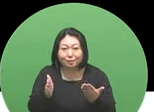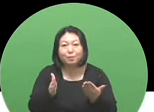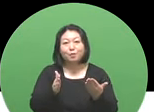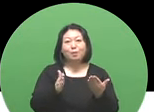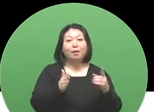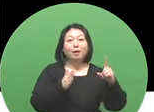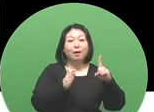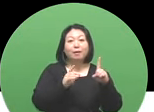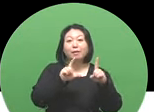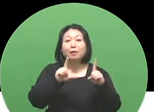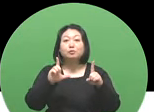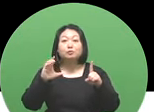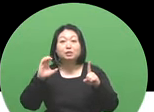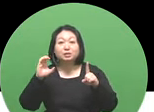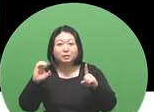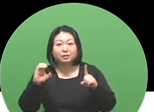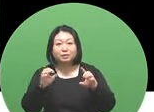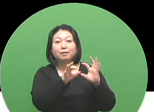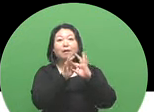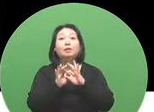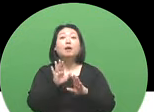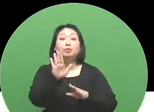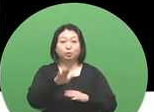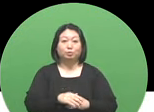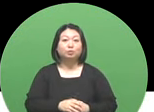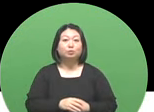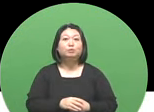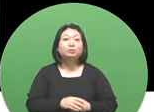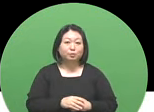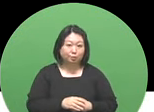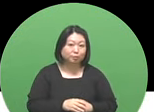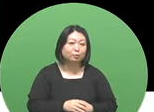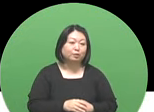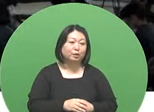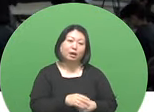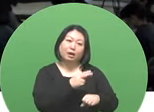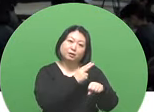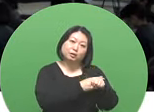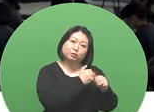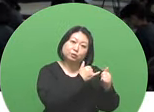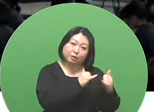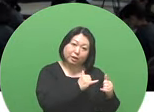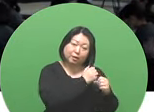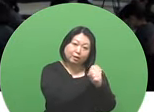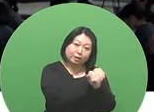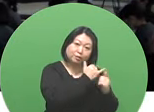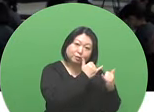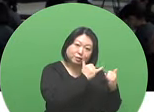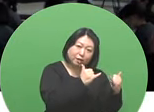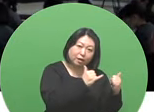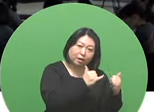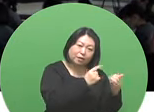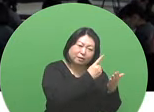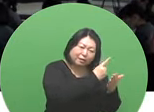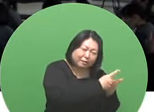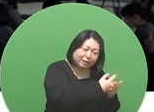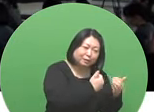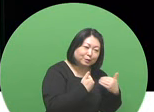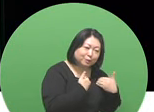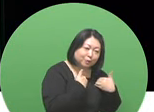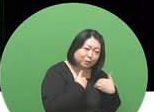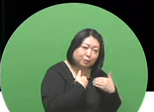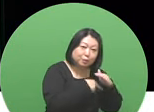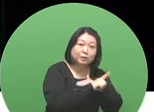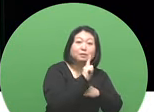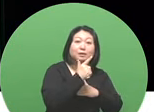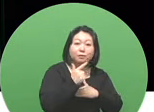ものは ILC に直接関係してくるものなので、 ILC はそういう技術者とか、ね、研究者とかだけではなく、